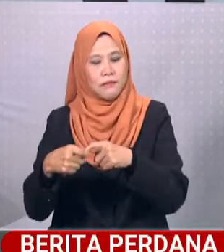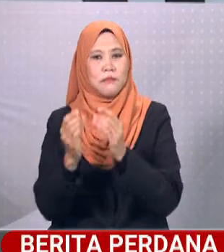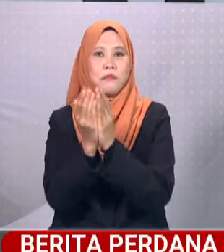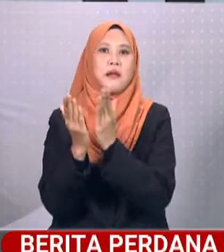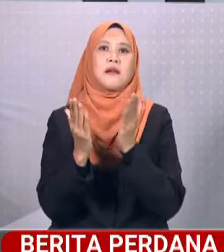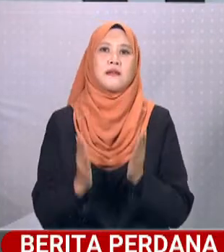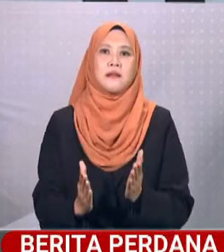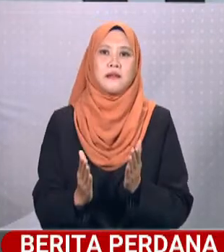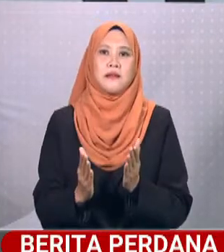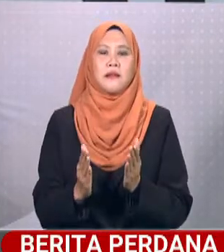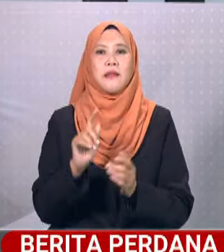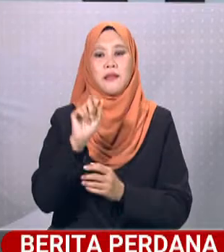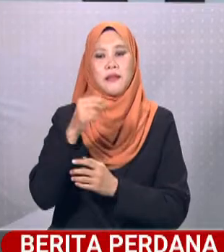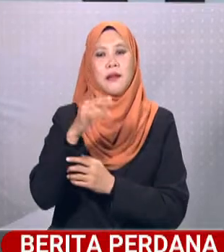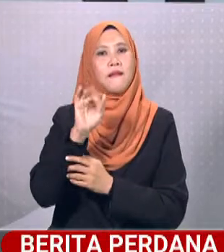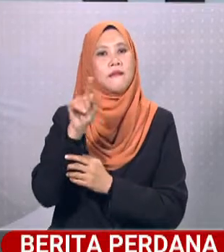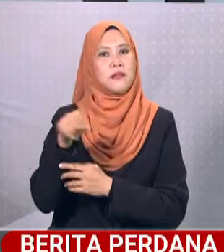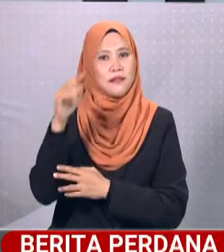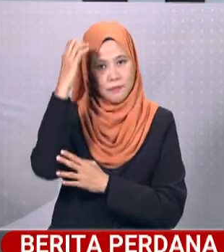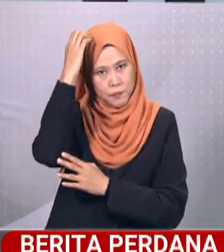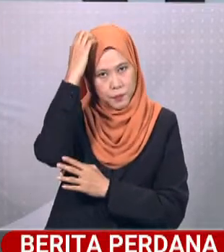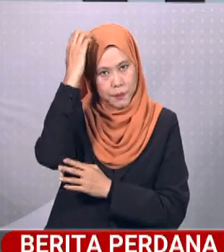pelajar Madrasah Tahfiz di Selangor.